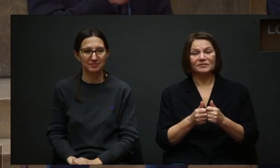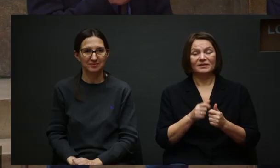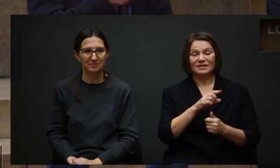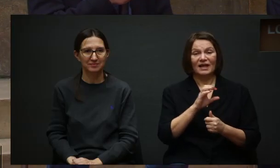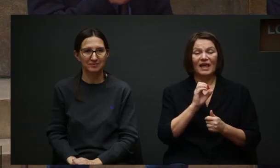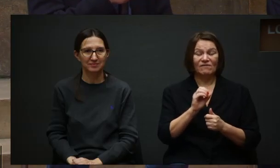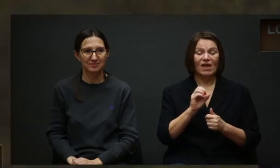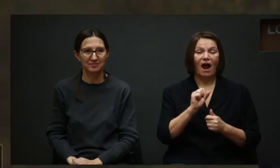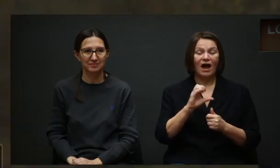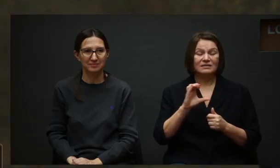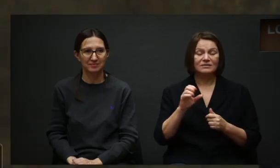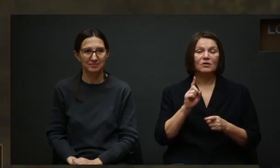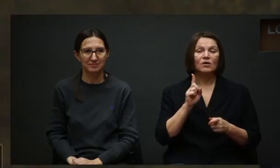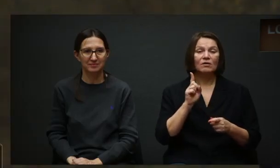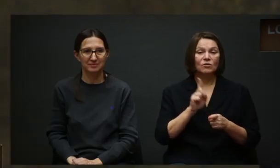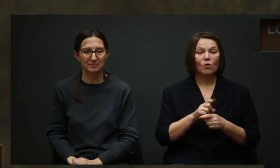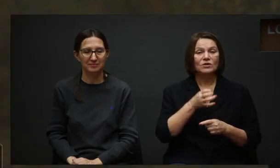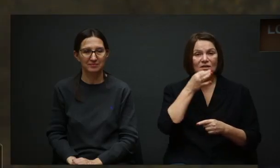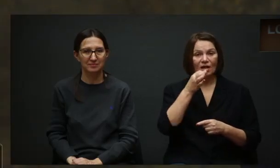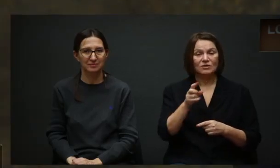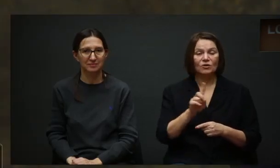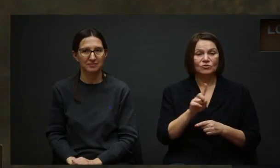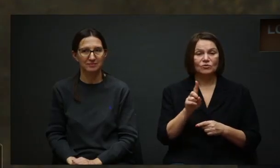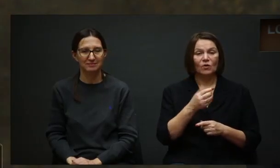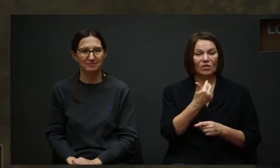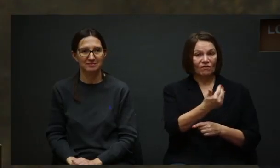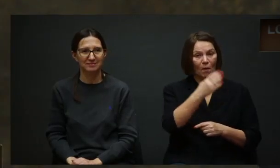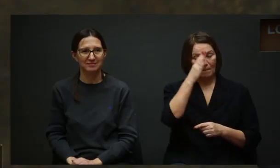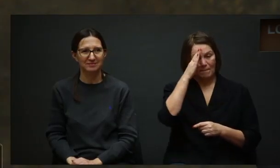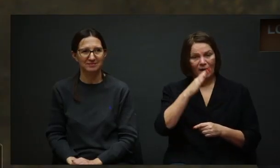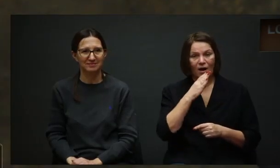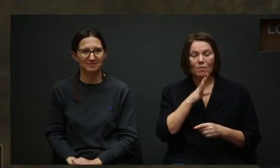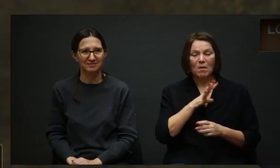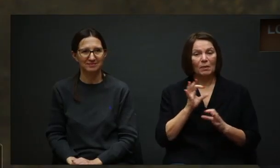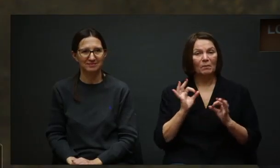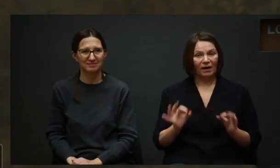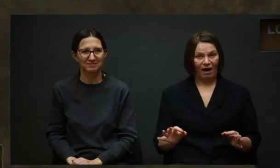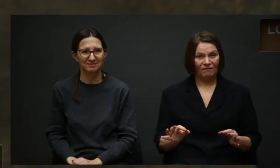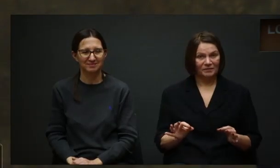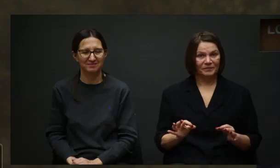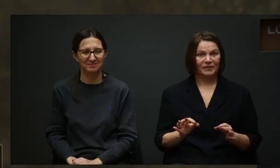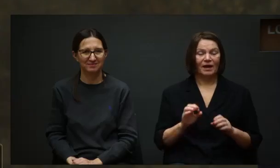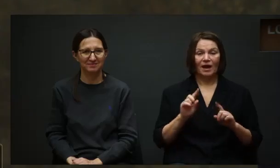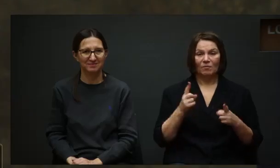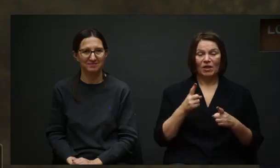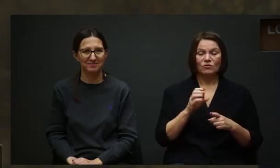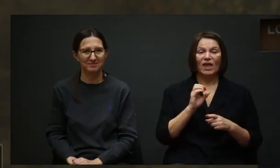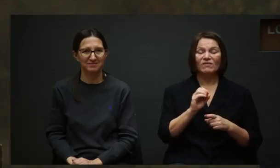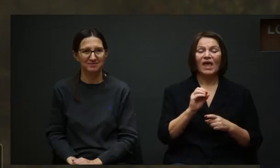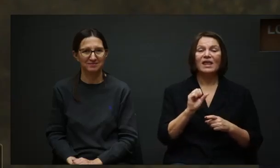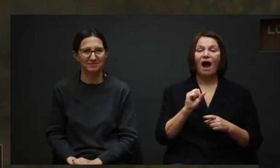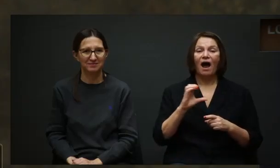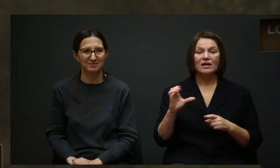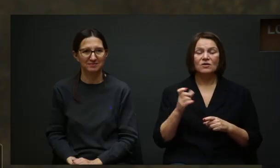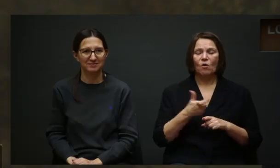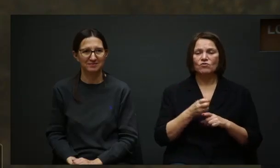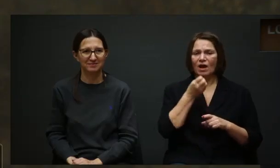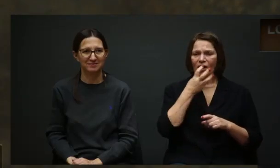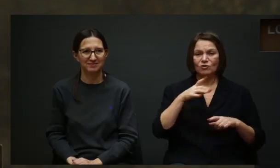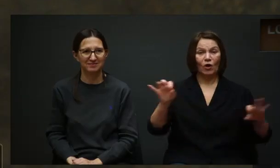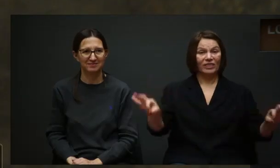Евгением Массом, должен сказать, что все-таки твой папа, он был прав, потому что Евгений Ас очень хорошо